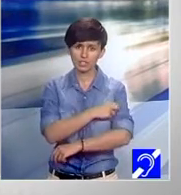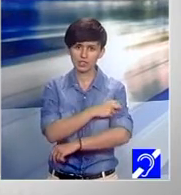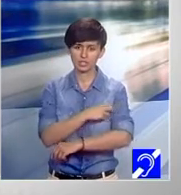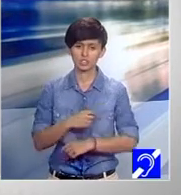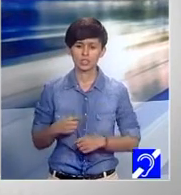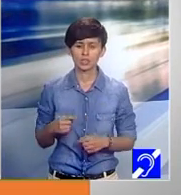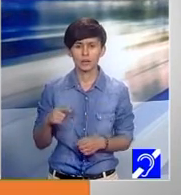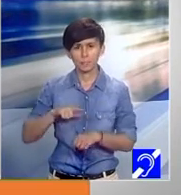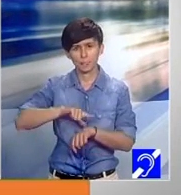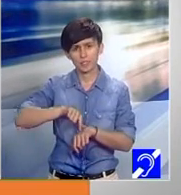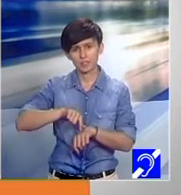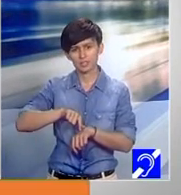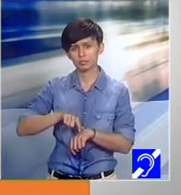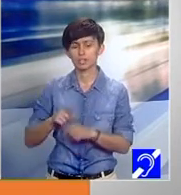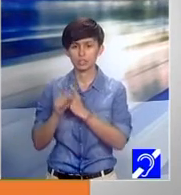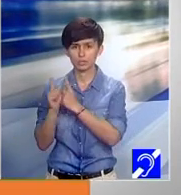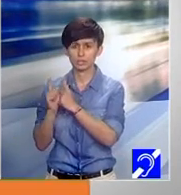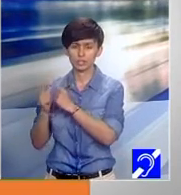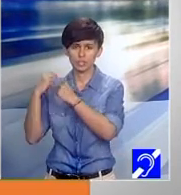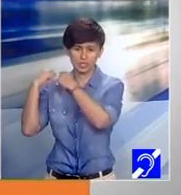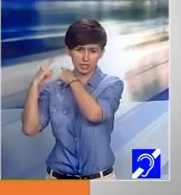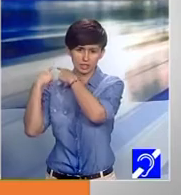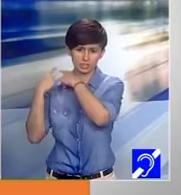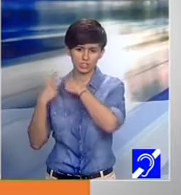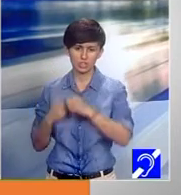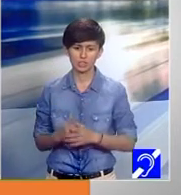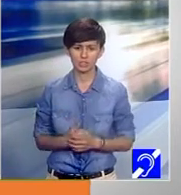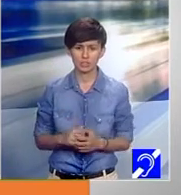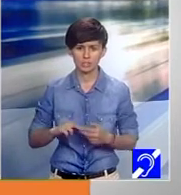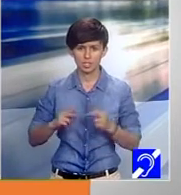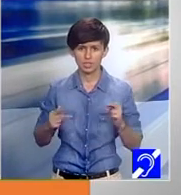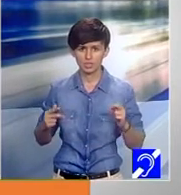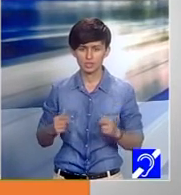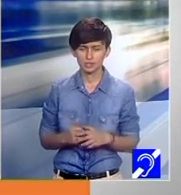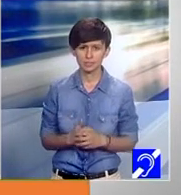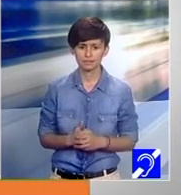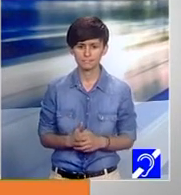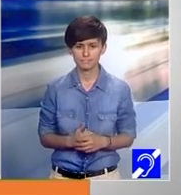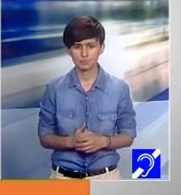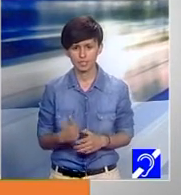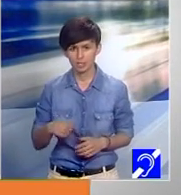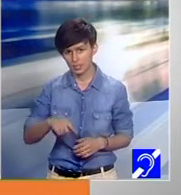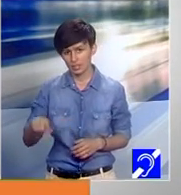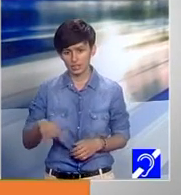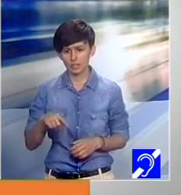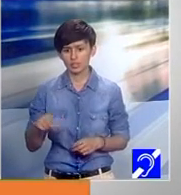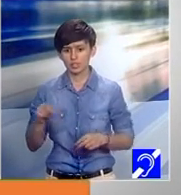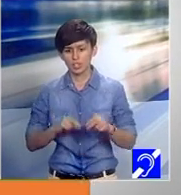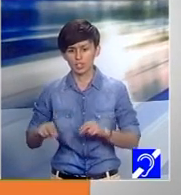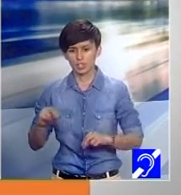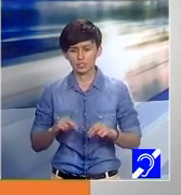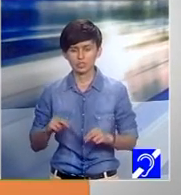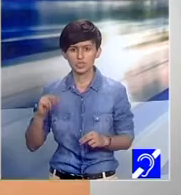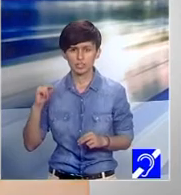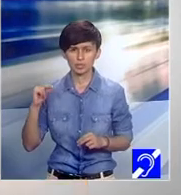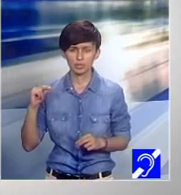titlul a unei boli ca multe alte erori născute de metabolism. Și să știți că noi, Asociația Proteica,